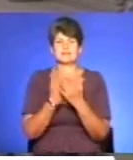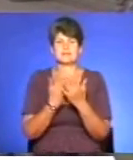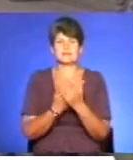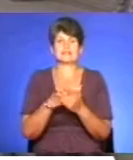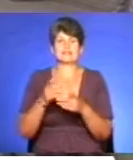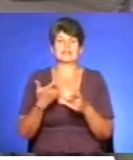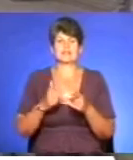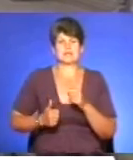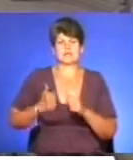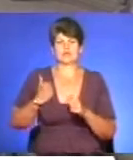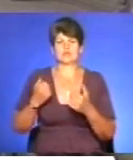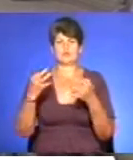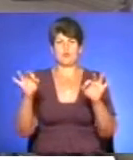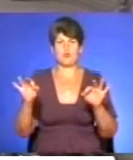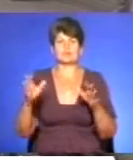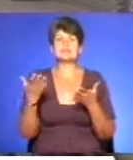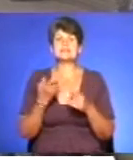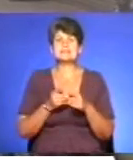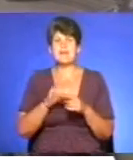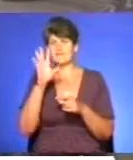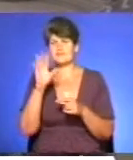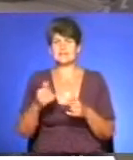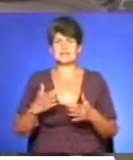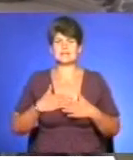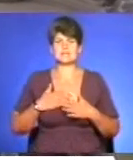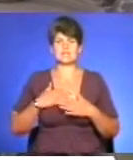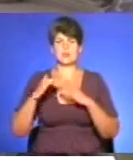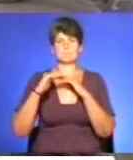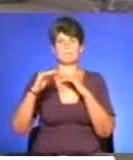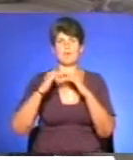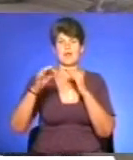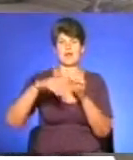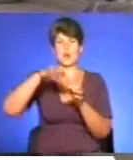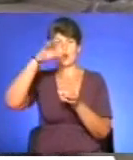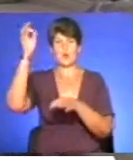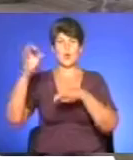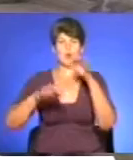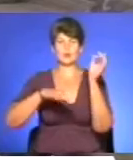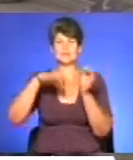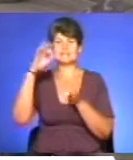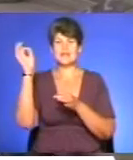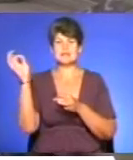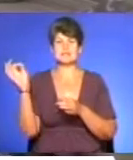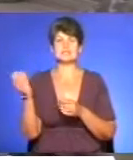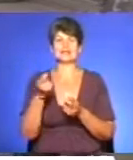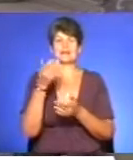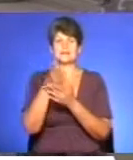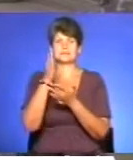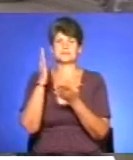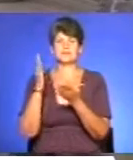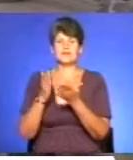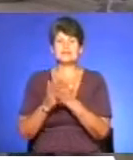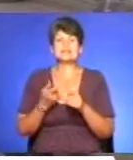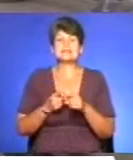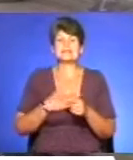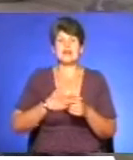волі, незалежності. Це все для нас. Це наші поля, колосисті, просто колосками, хлібом. Це наше